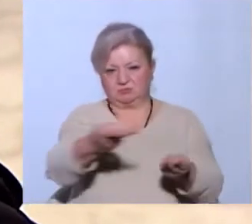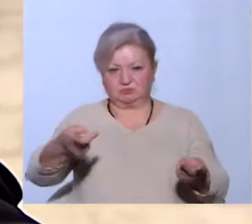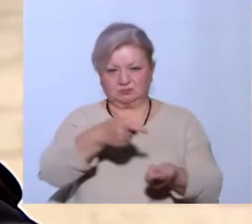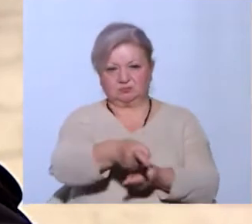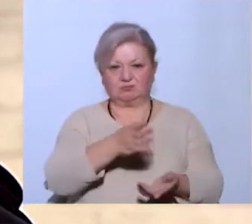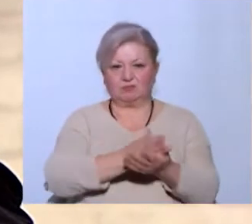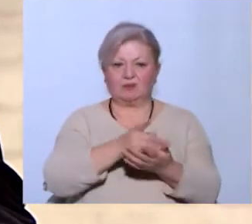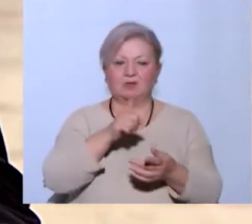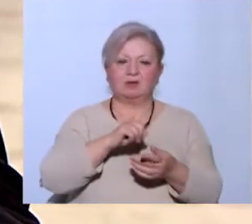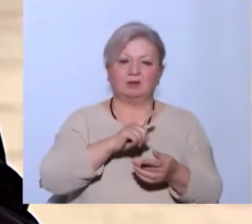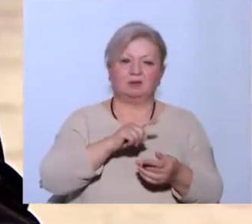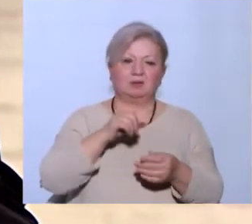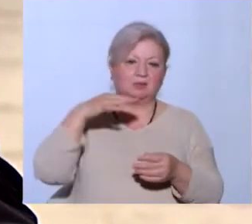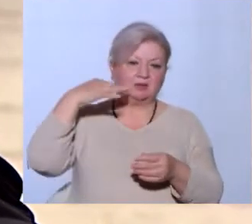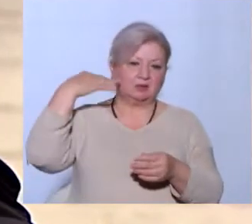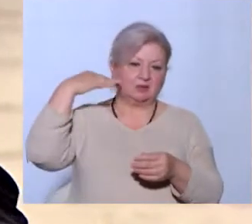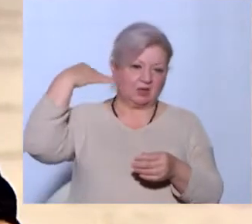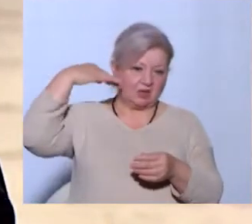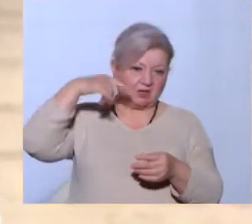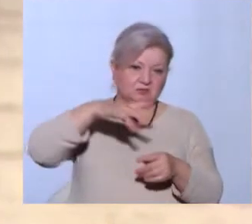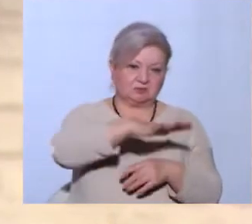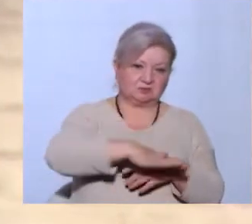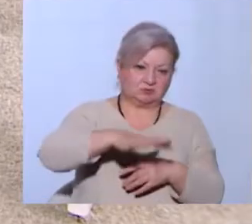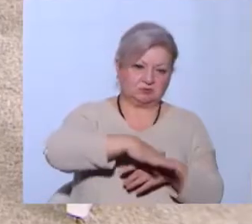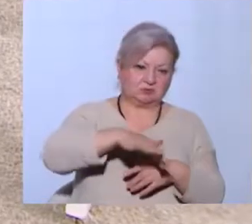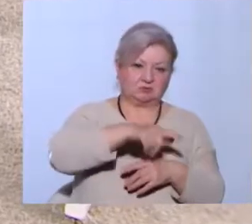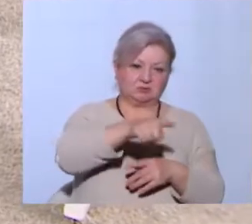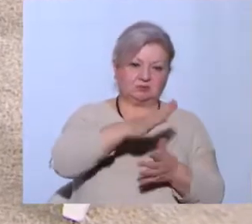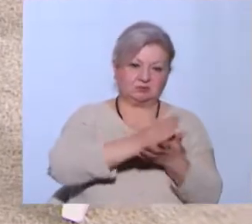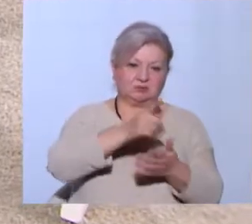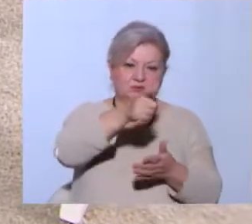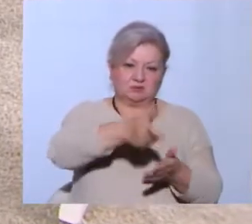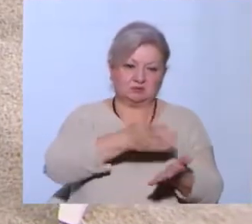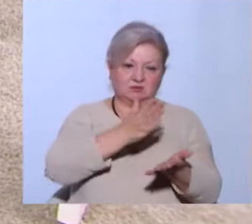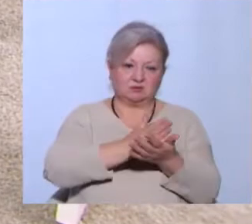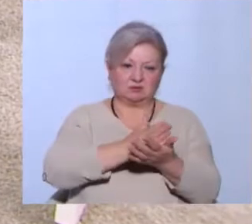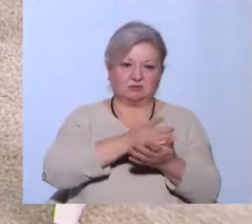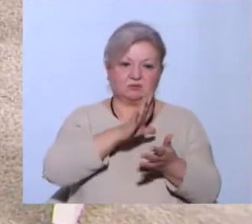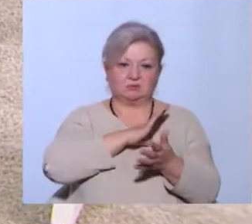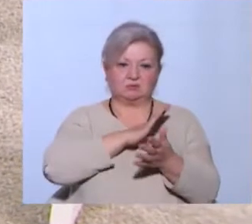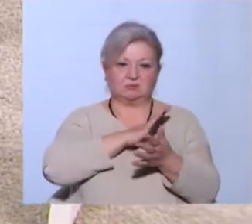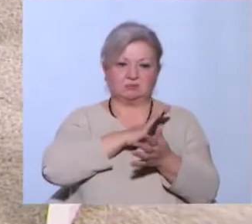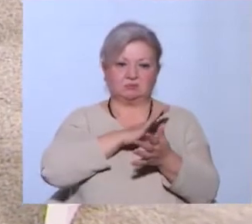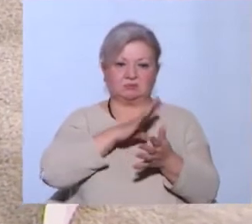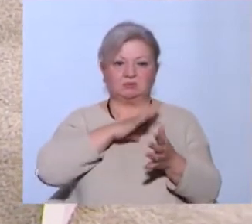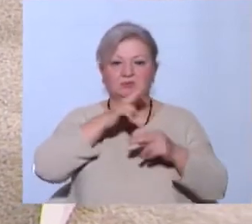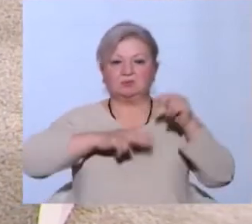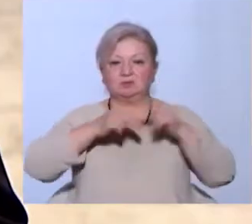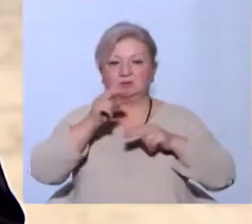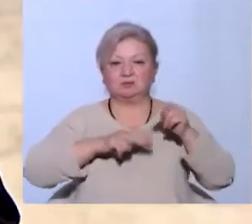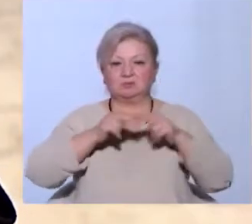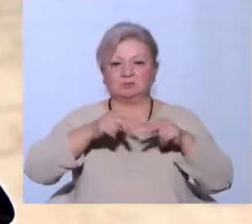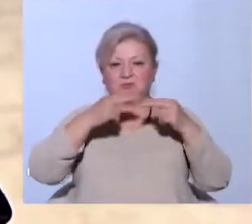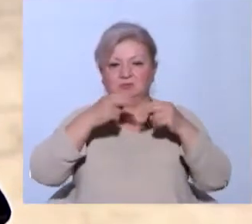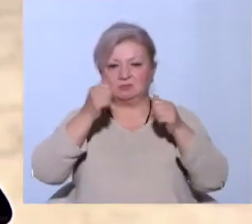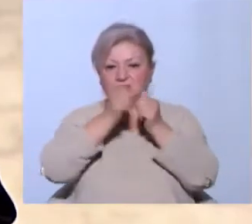აჭარის მონაკვეთზე შეგახსენეთ, რომ ჭოროხის მდინარეს ნაშალი მასალა ჩამოქონდა ძალიან დიდი რაოდენობით და ზღვა